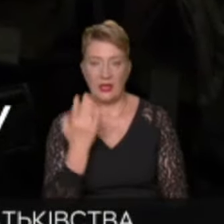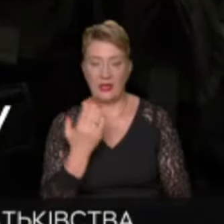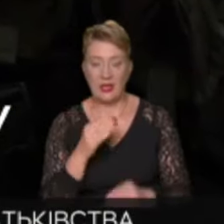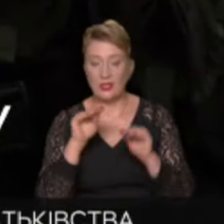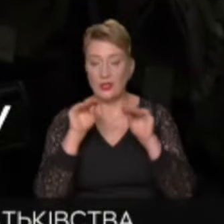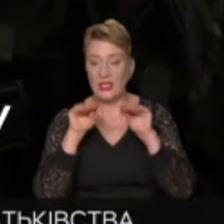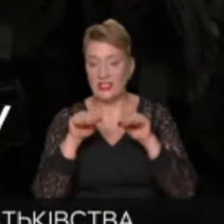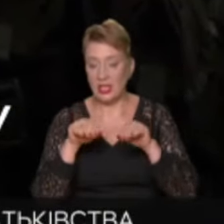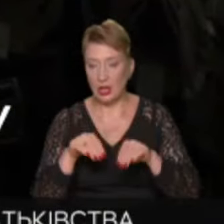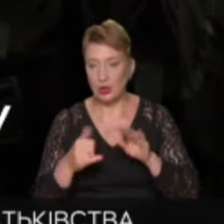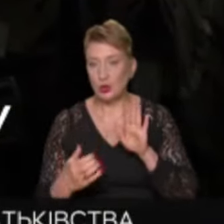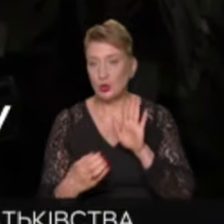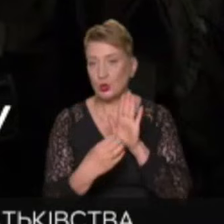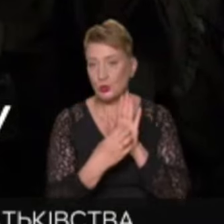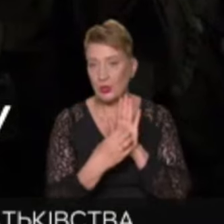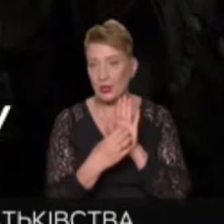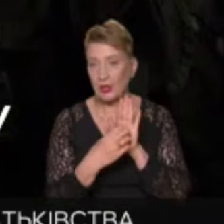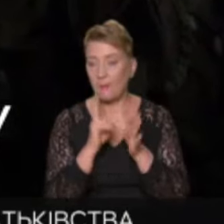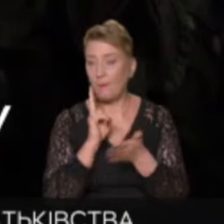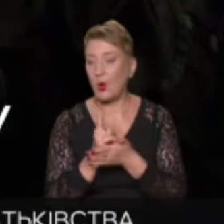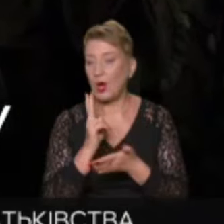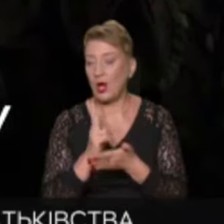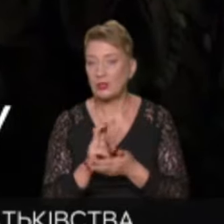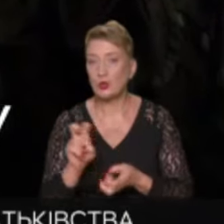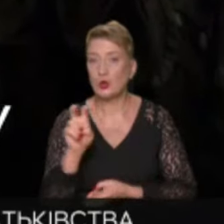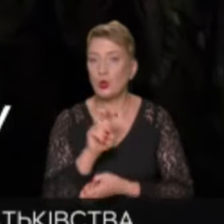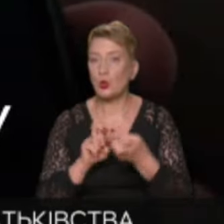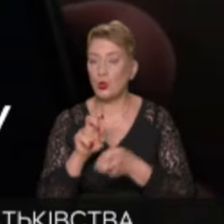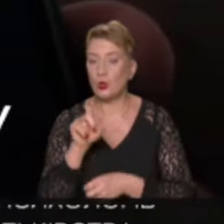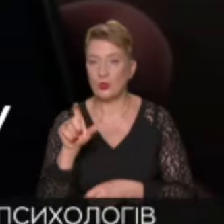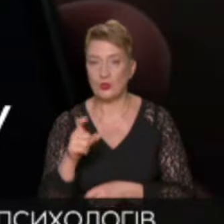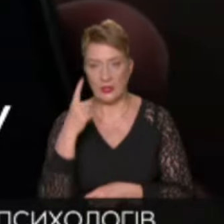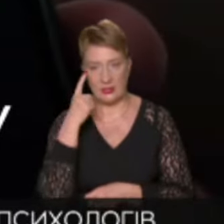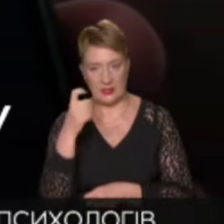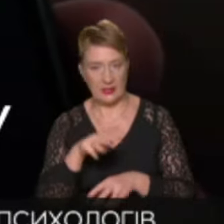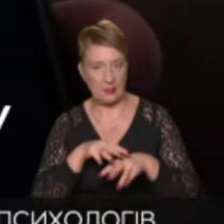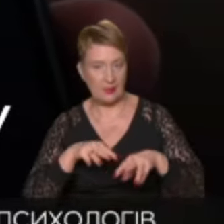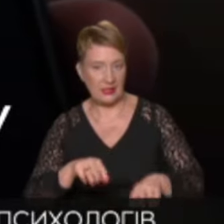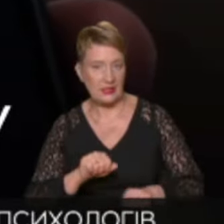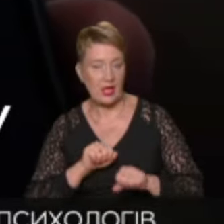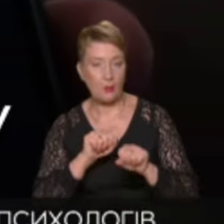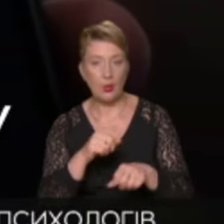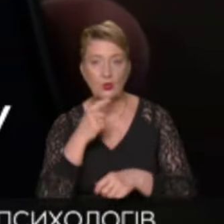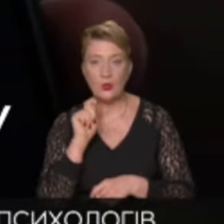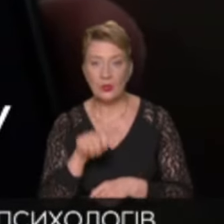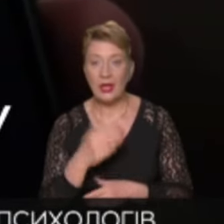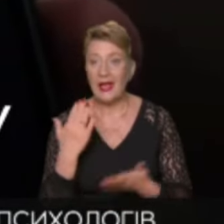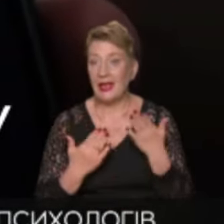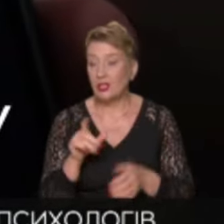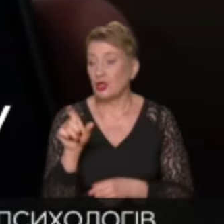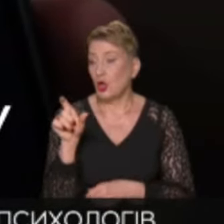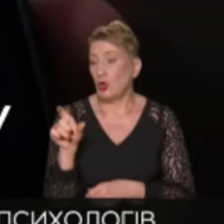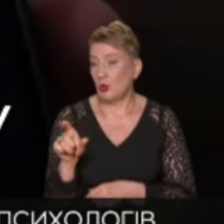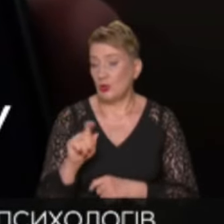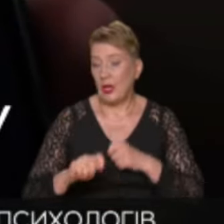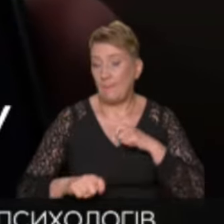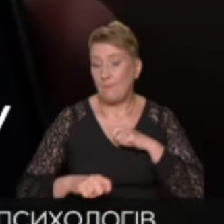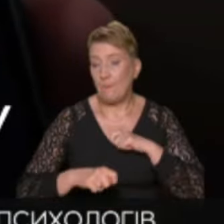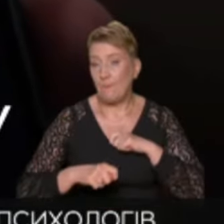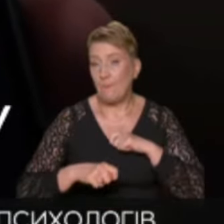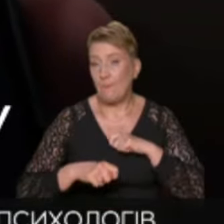у розшуку. Заявив так речник Міністерства оборони України Дмитро Лазуткін. Він каже, що якщо людина порушила правила